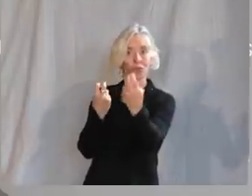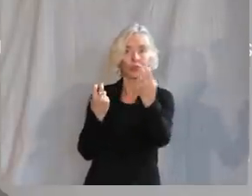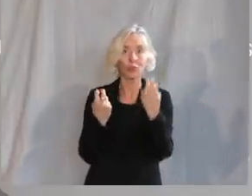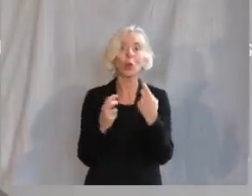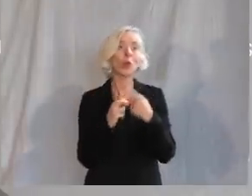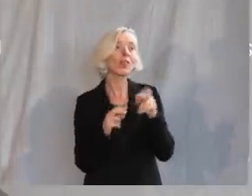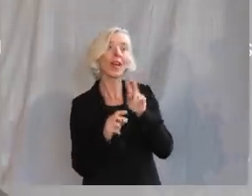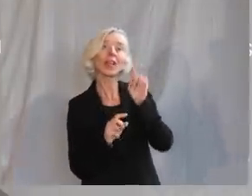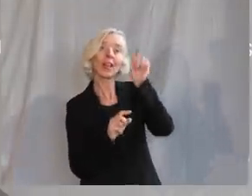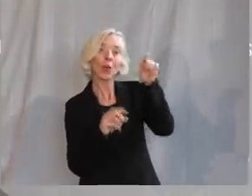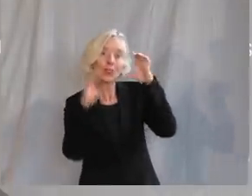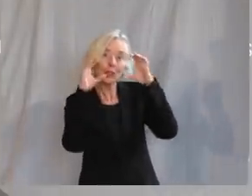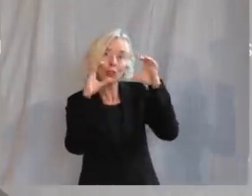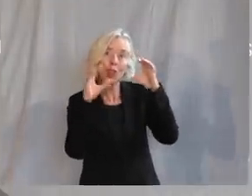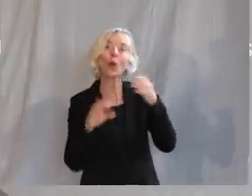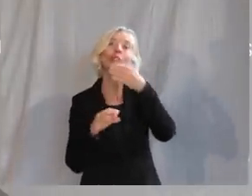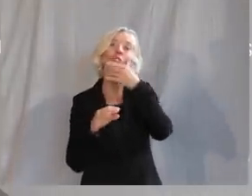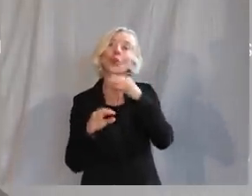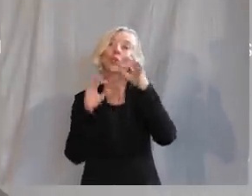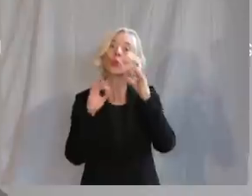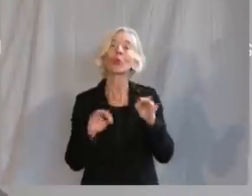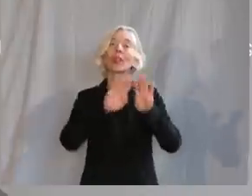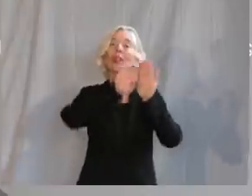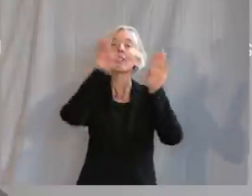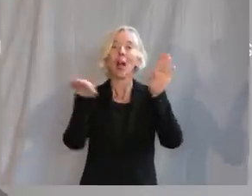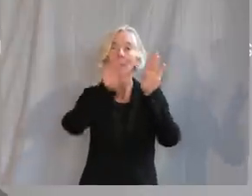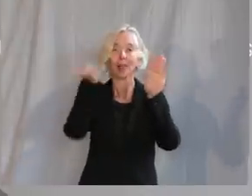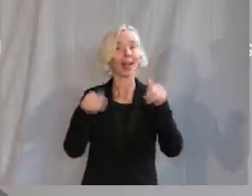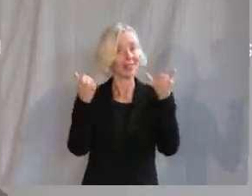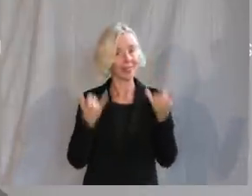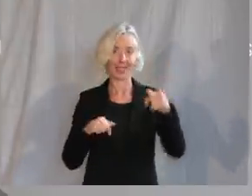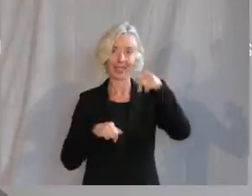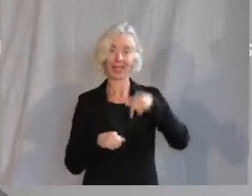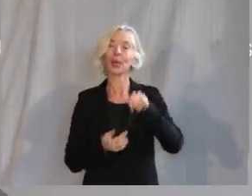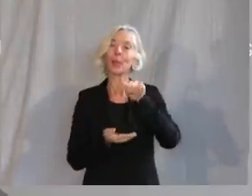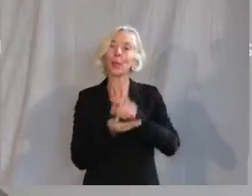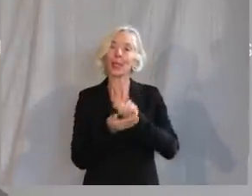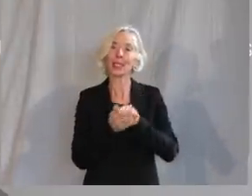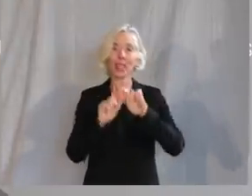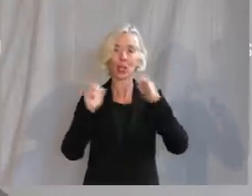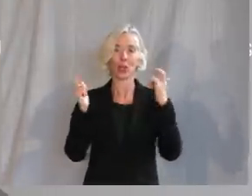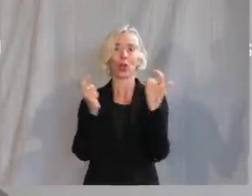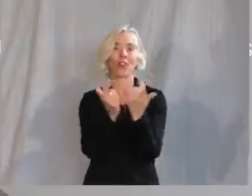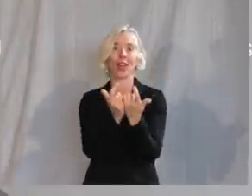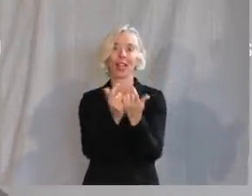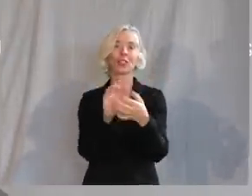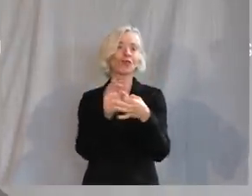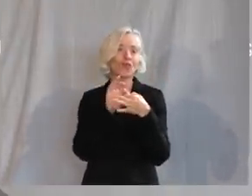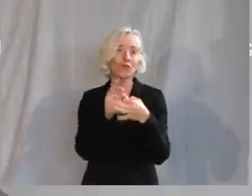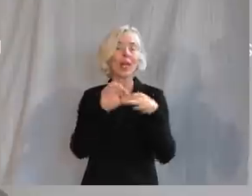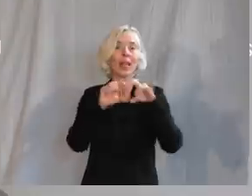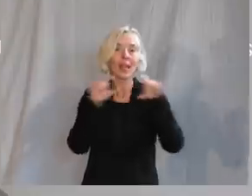an den Bildschirmen, einen schönen guten Nachmittag zu unserer Pressekonferenz anlässlich der aktuellen Entwicklungen